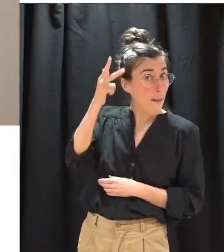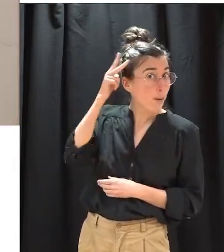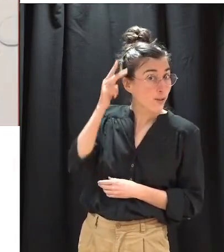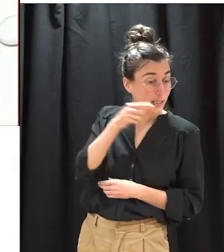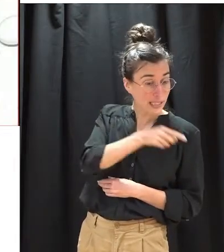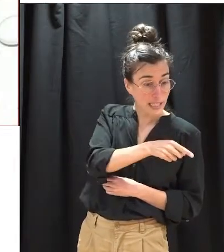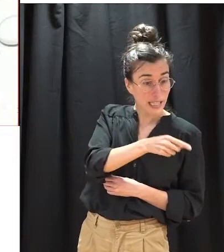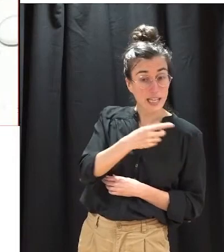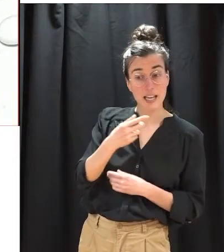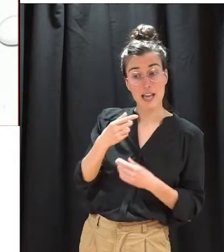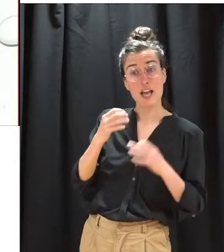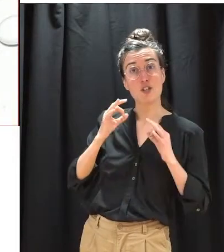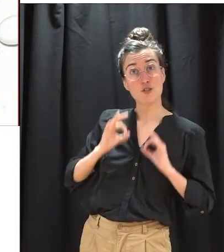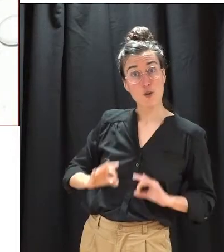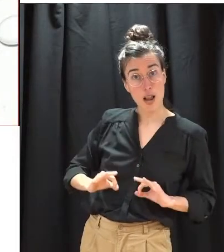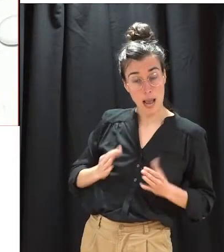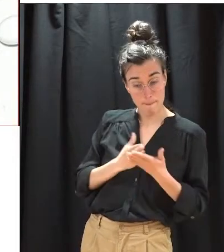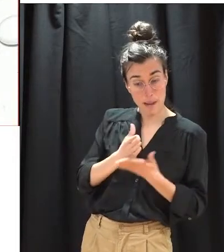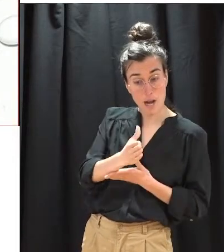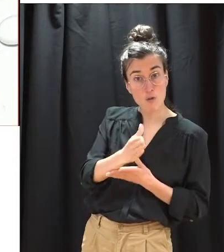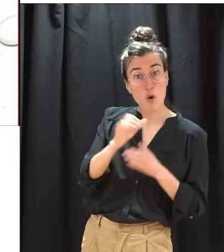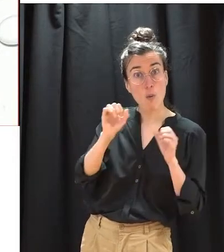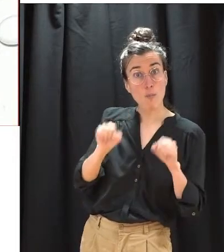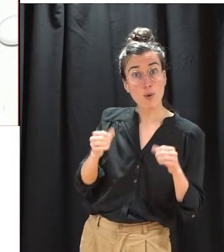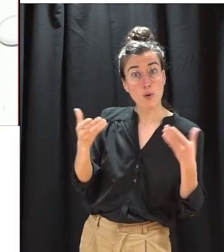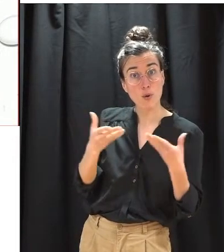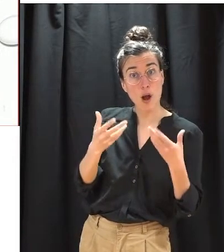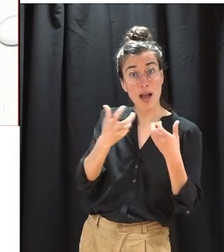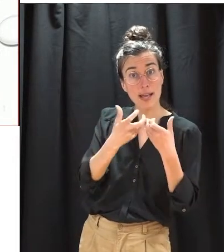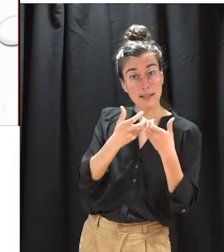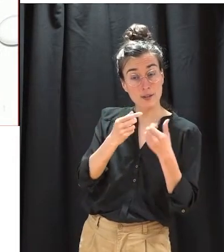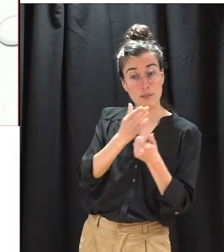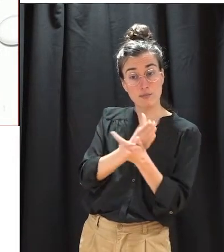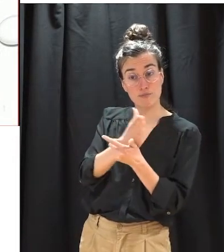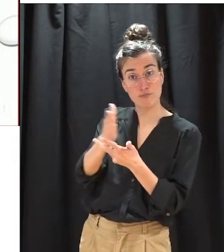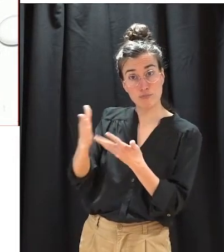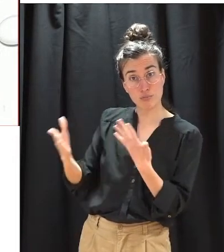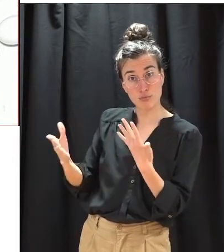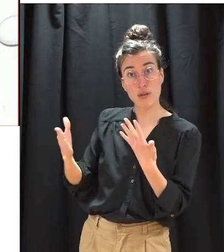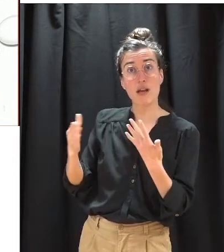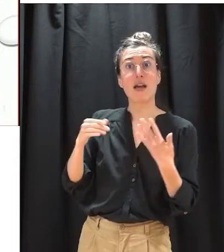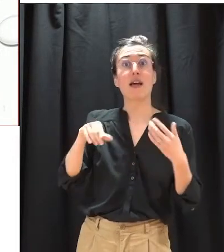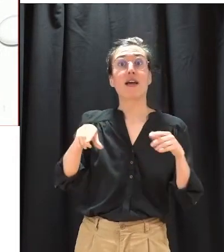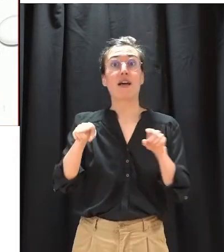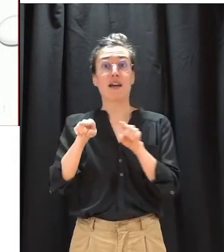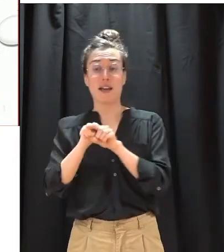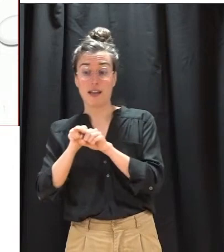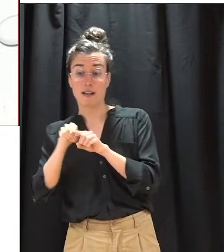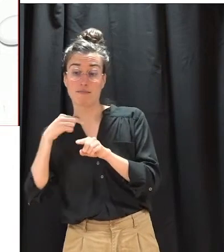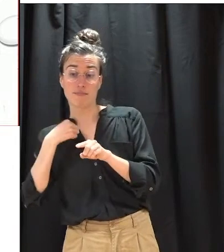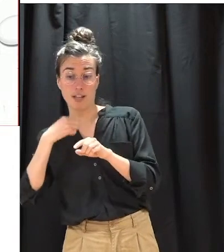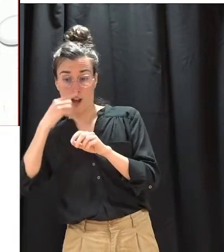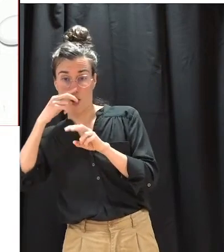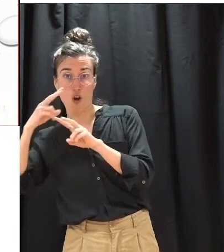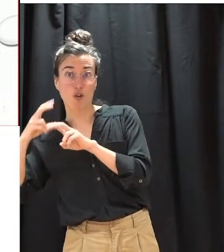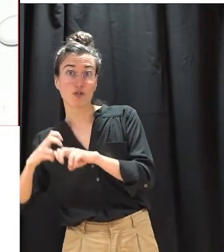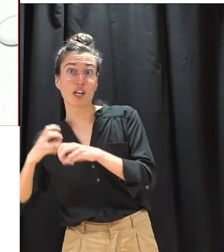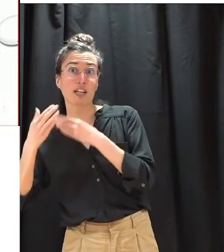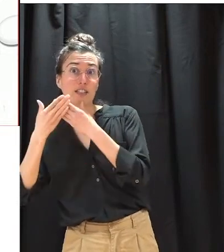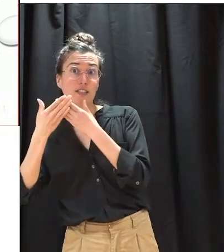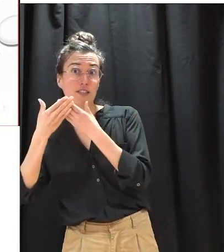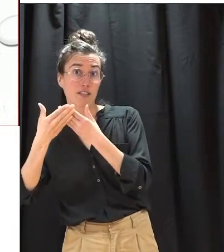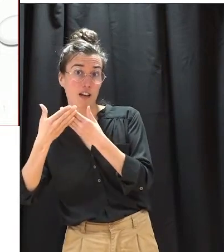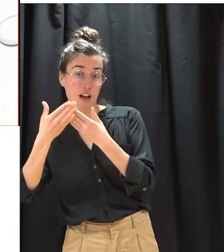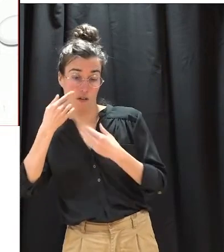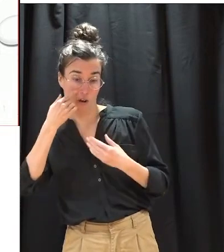en même temps, je vais les illustrer avec des résultats qui sont issus de ma recherche, notamment sur les performances en mémoire de